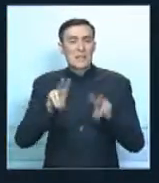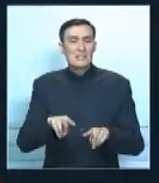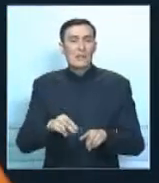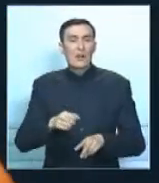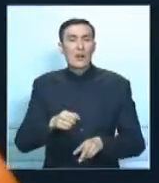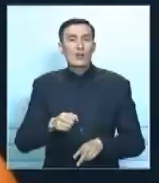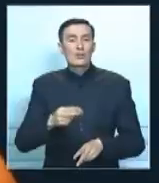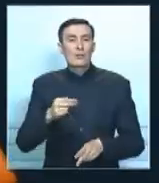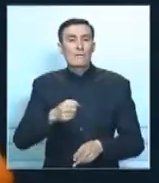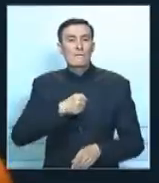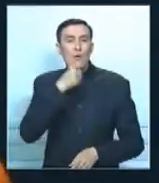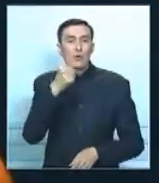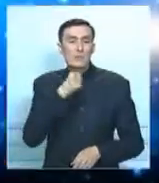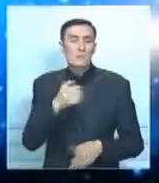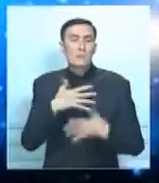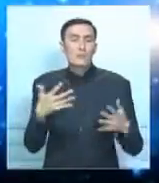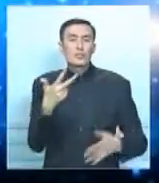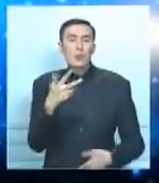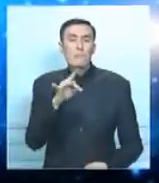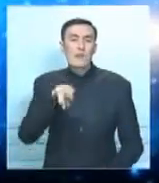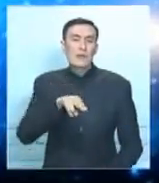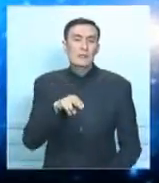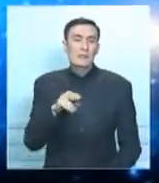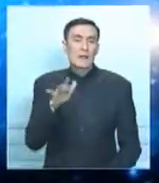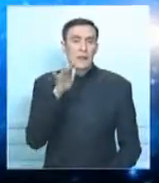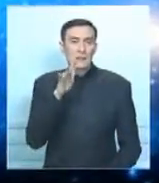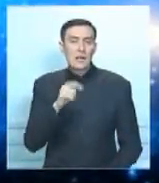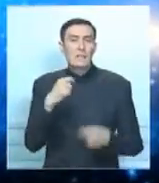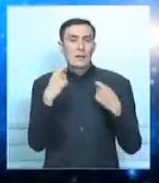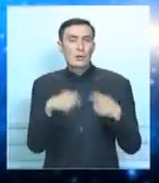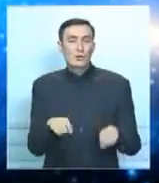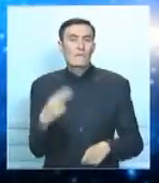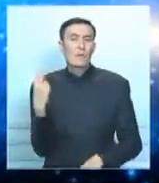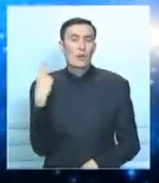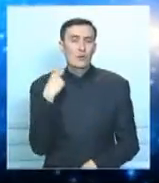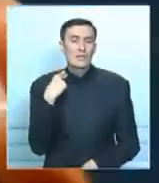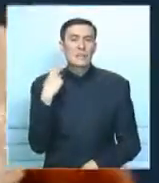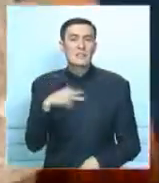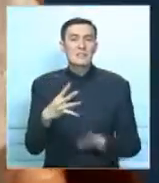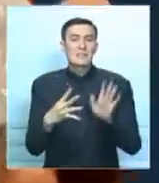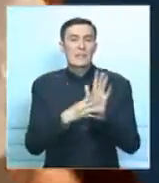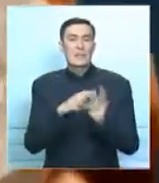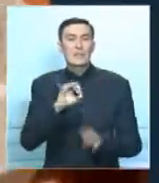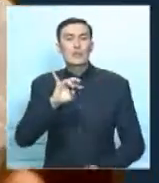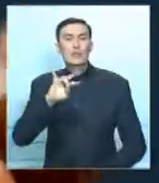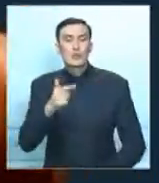возраст этого камня более 3 миллиардов лет. Продадут его в Лондоне 29 июня.